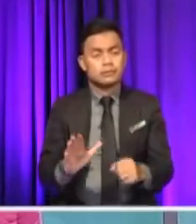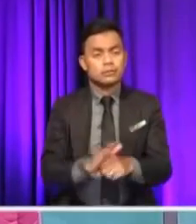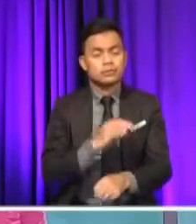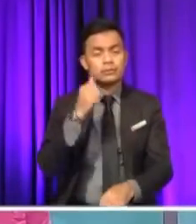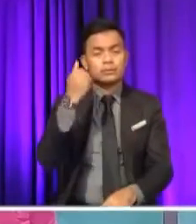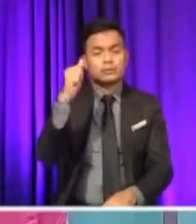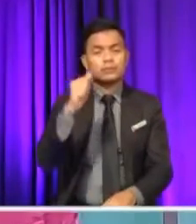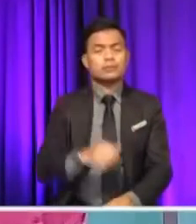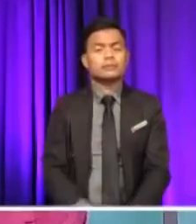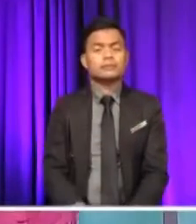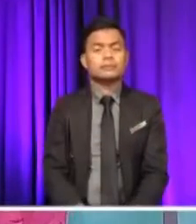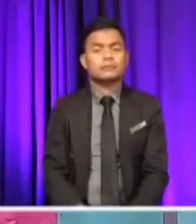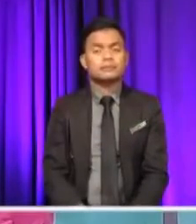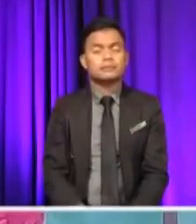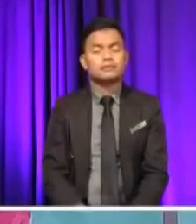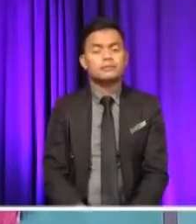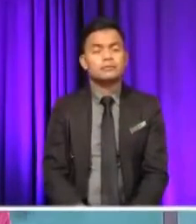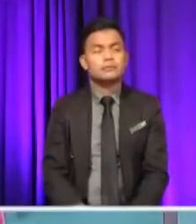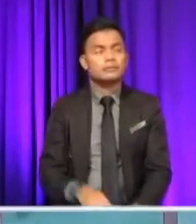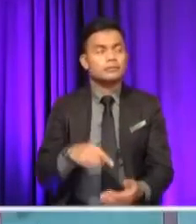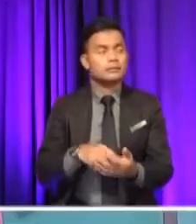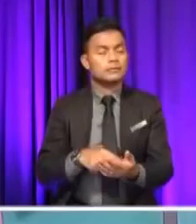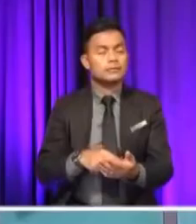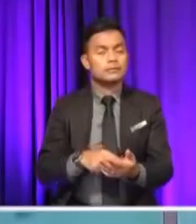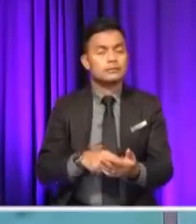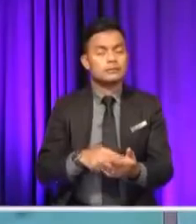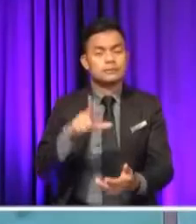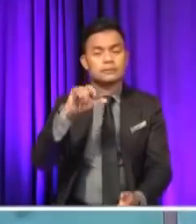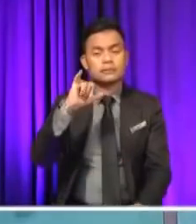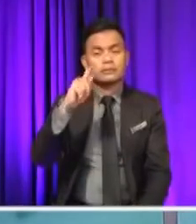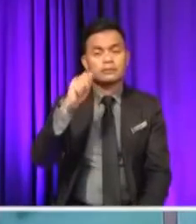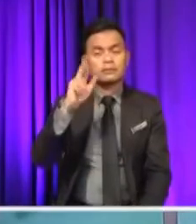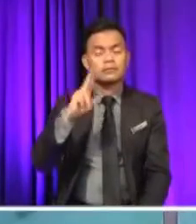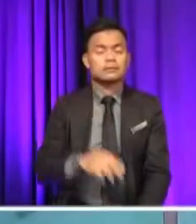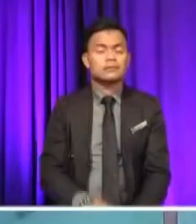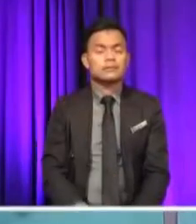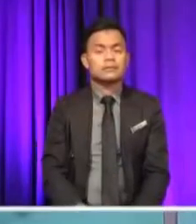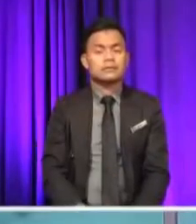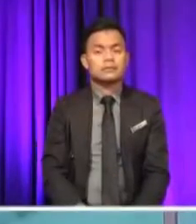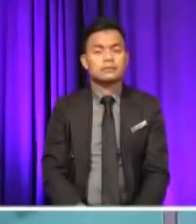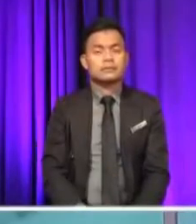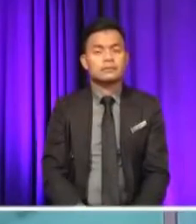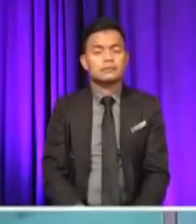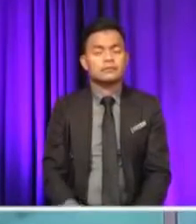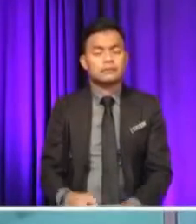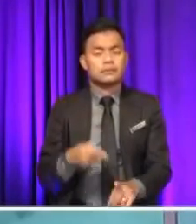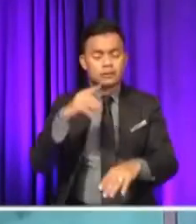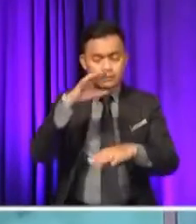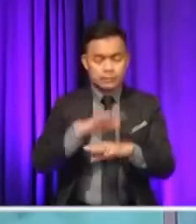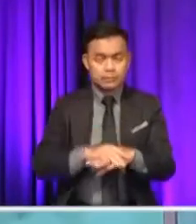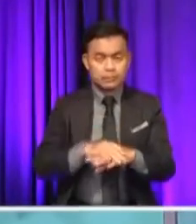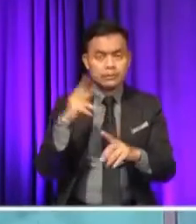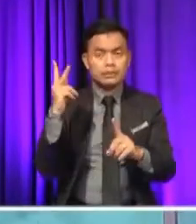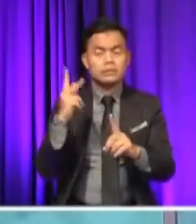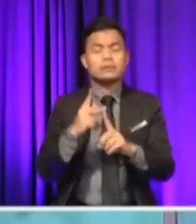cukup 10. Bagus. Okey, so ini dia punya litar. Jadi pelajar kena tahulah susunan litar dia daripada udara termampat tadi pergi